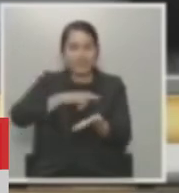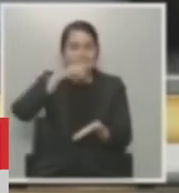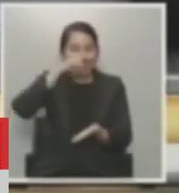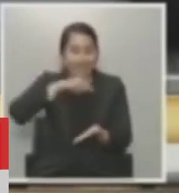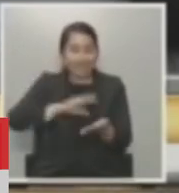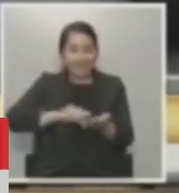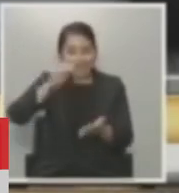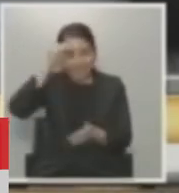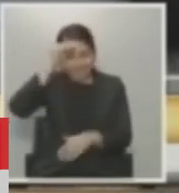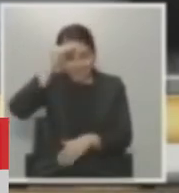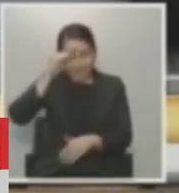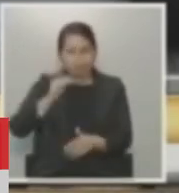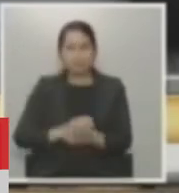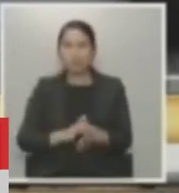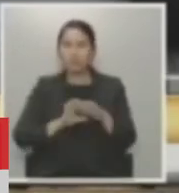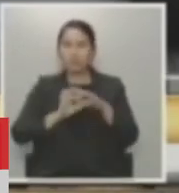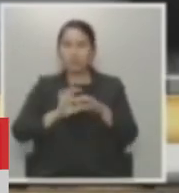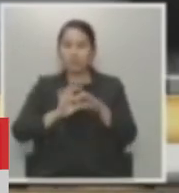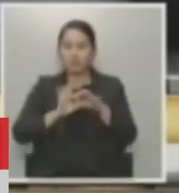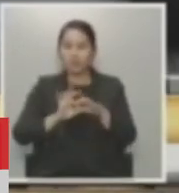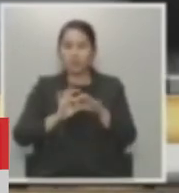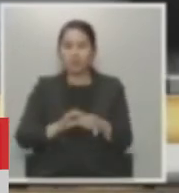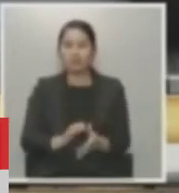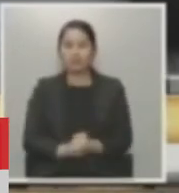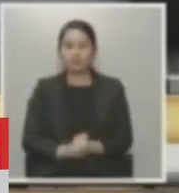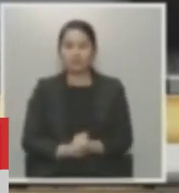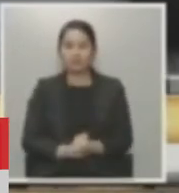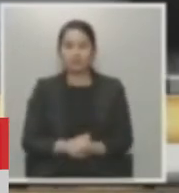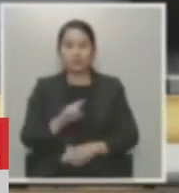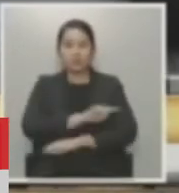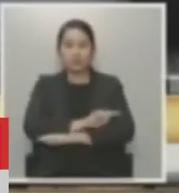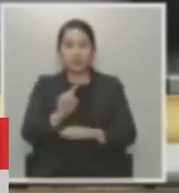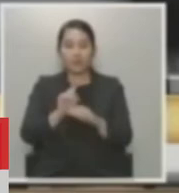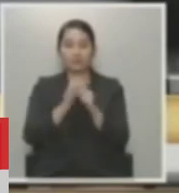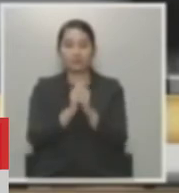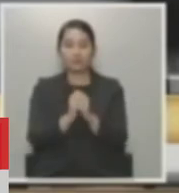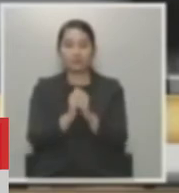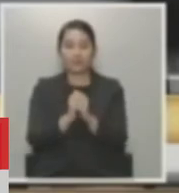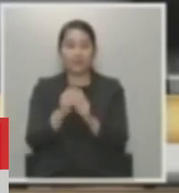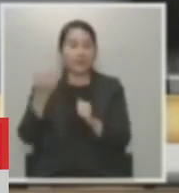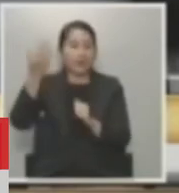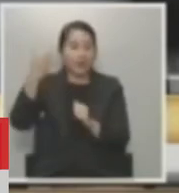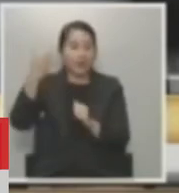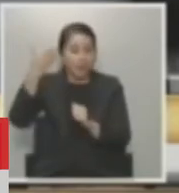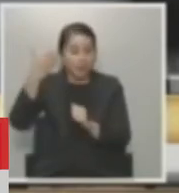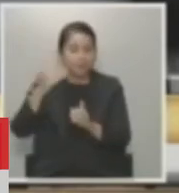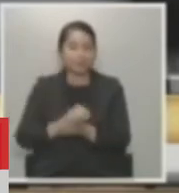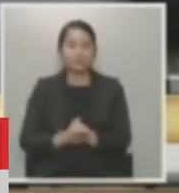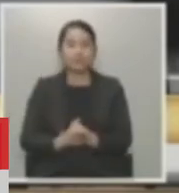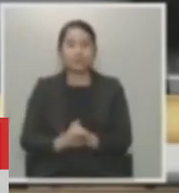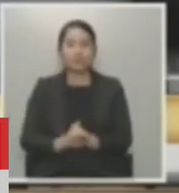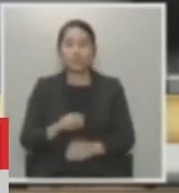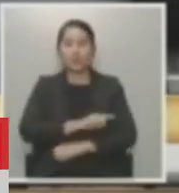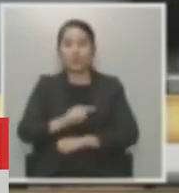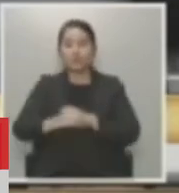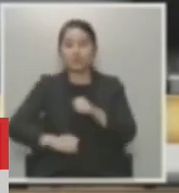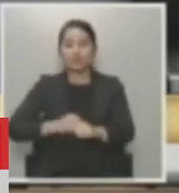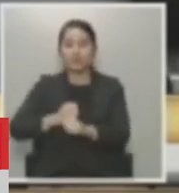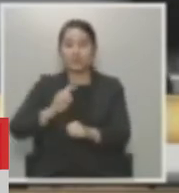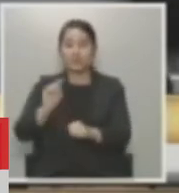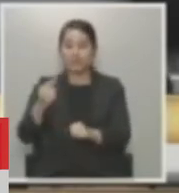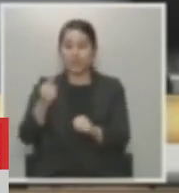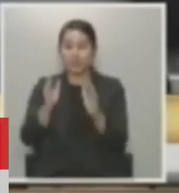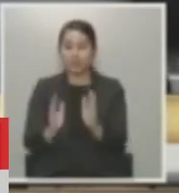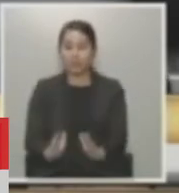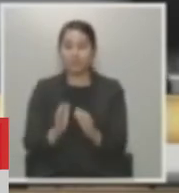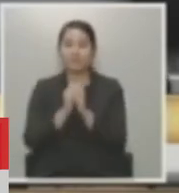ที่มาศึกษาที่ประเทศไทยนะคะและเมื่อช่วงตรุษจีนที่ผ่านมาค่ะ เป็นช่วงปีใหม่ของคนจีนนักศึกษ